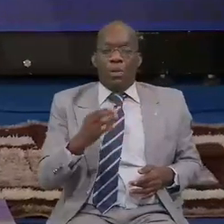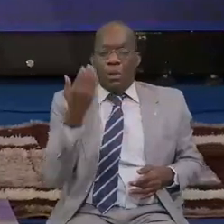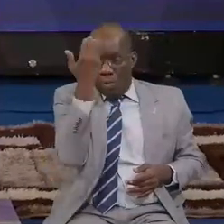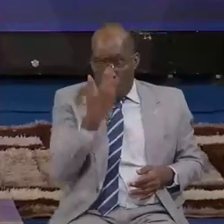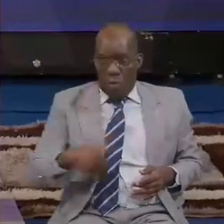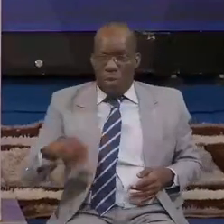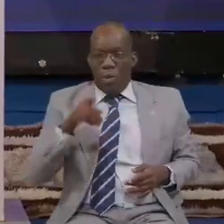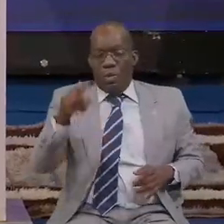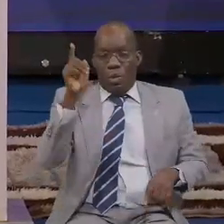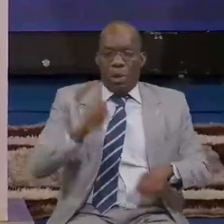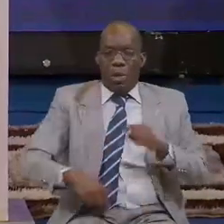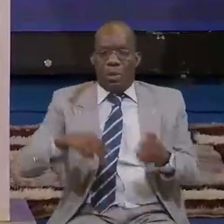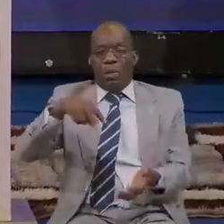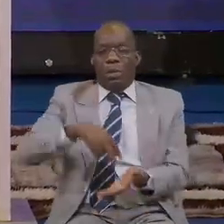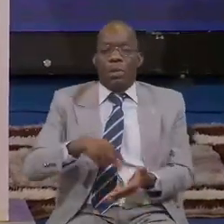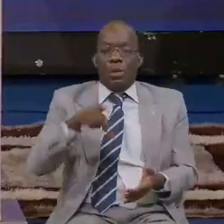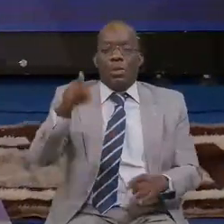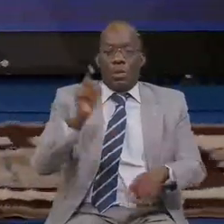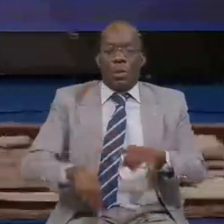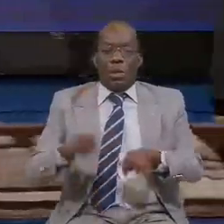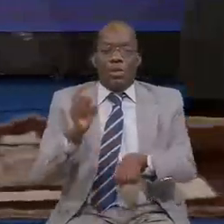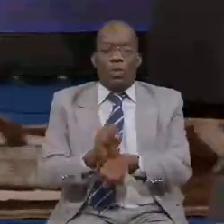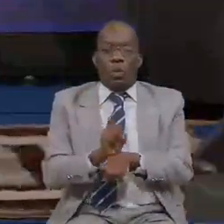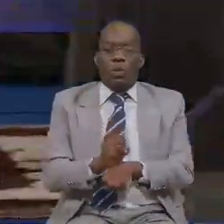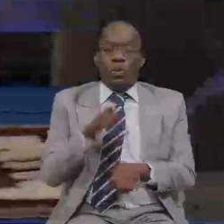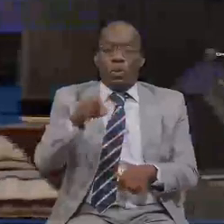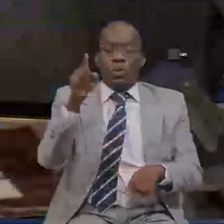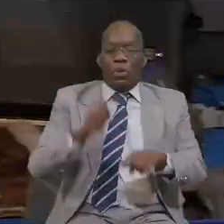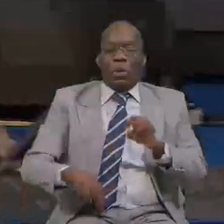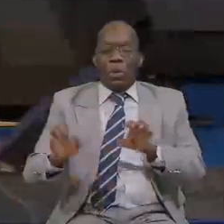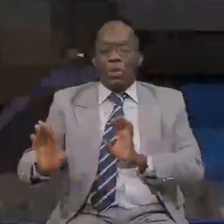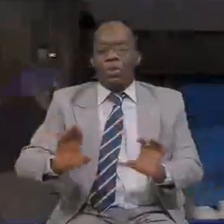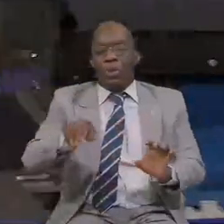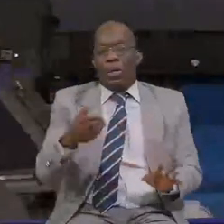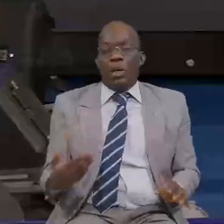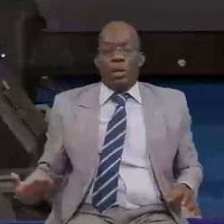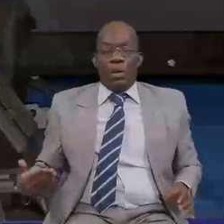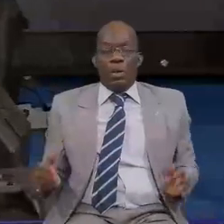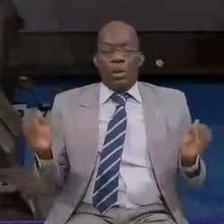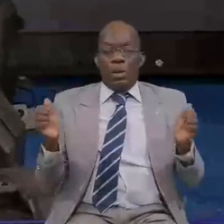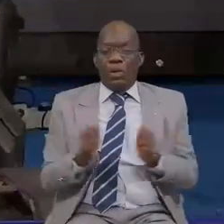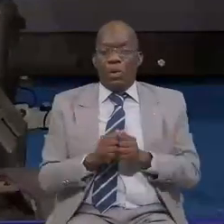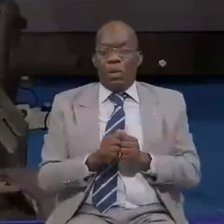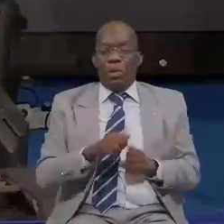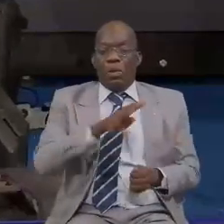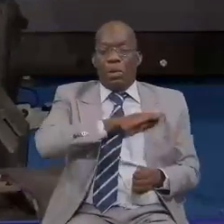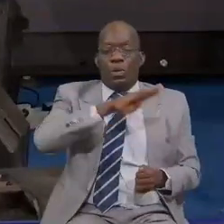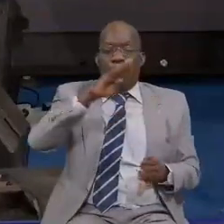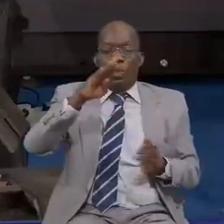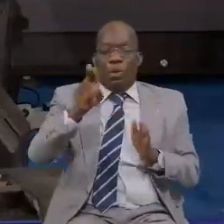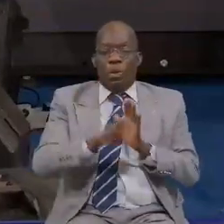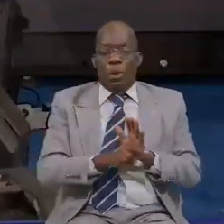Tu ne peux pas te lever, tu n'arrives pas à marcher. Tu n'arrivais à rien faire. Avec audace et